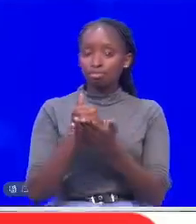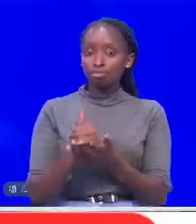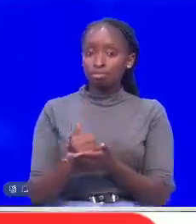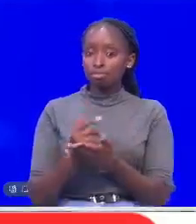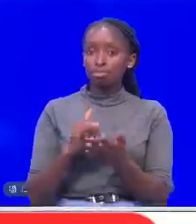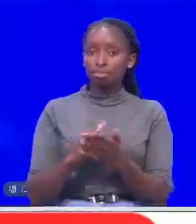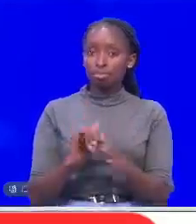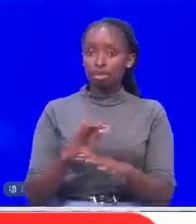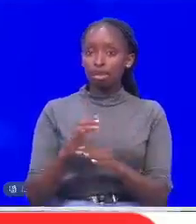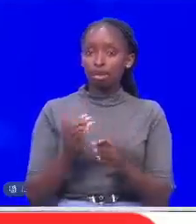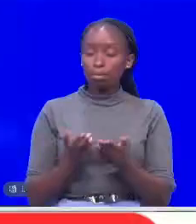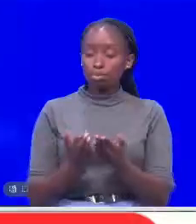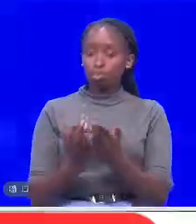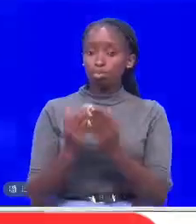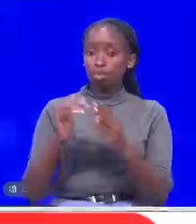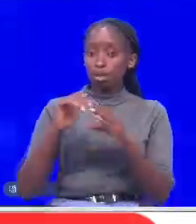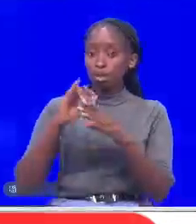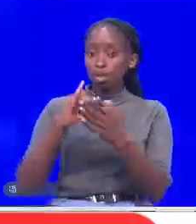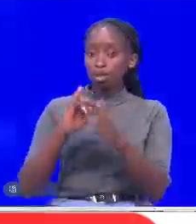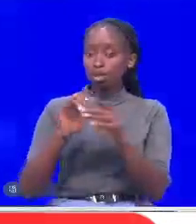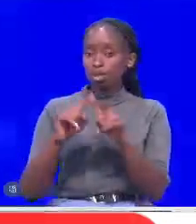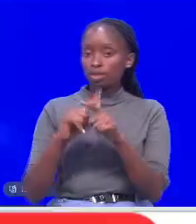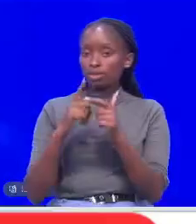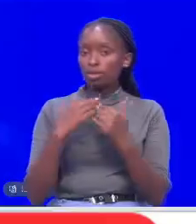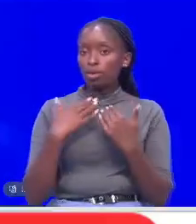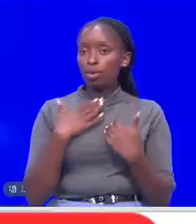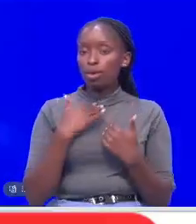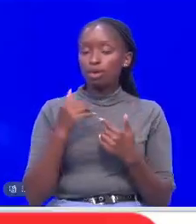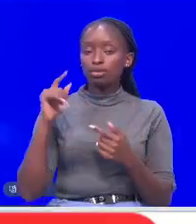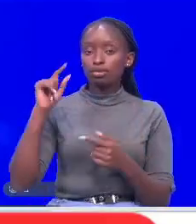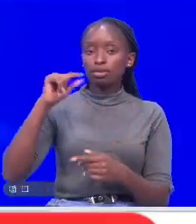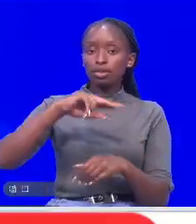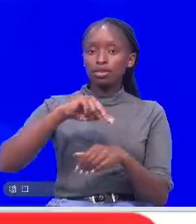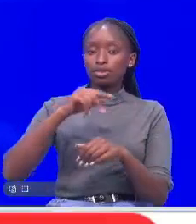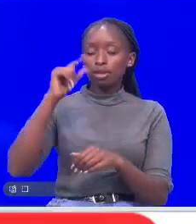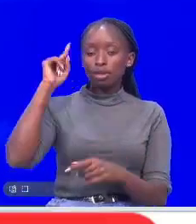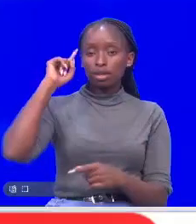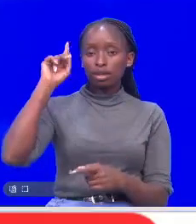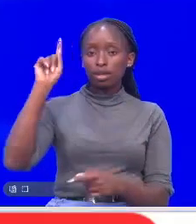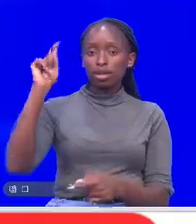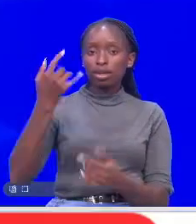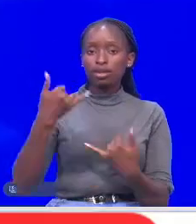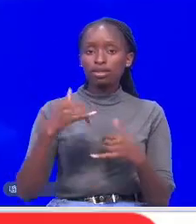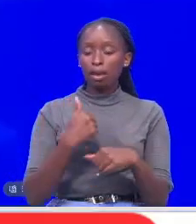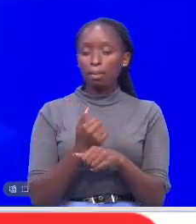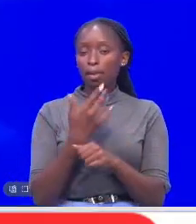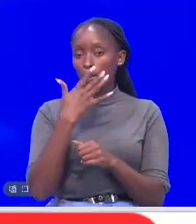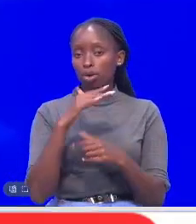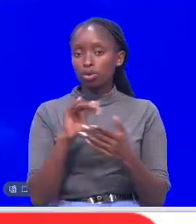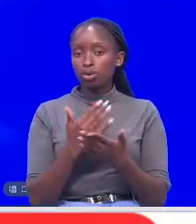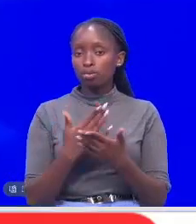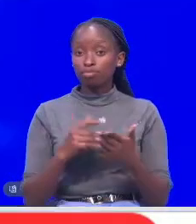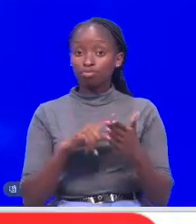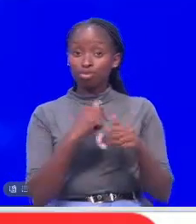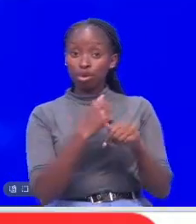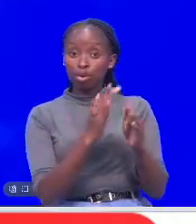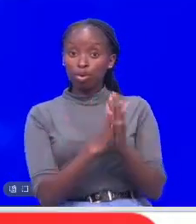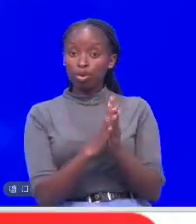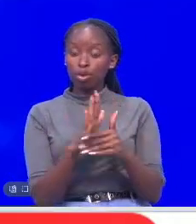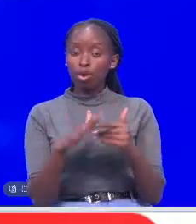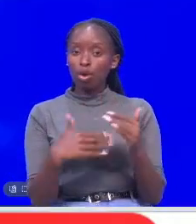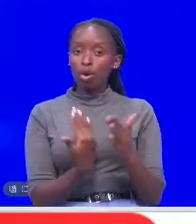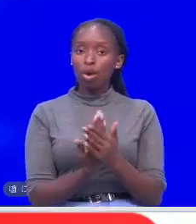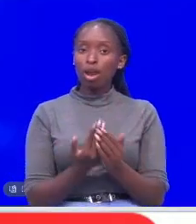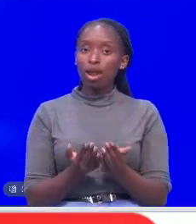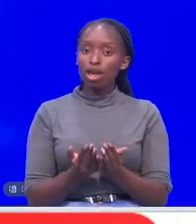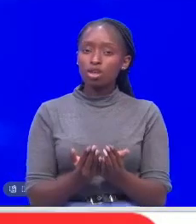kigeni, huku taifa la Kenya pia likilenga kutengeneza meli yake. This is working on the ship lines. Last year